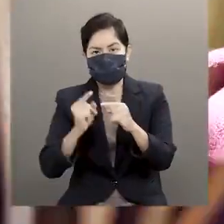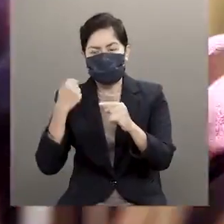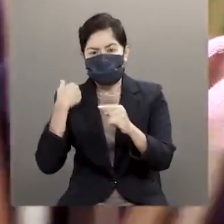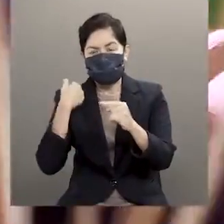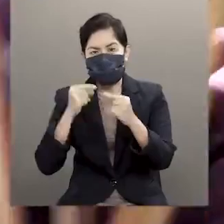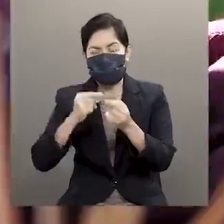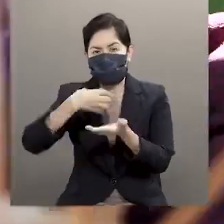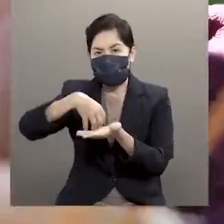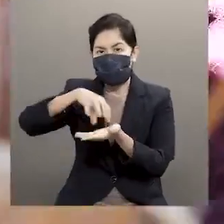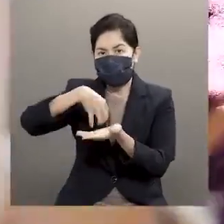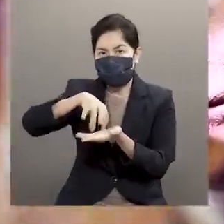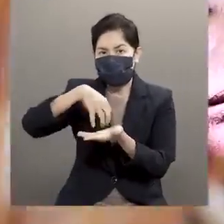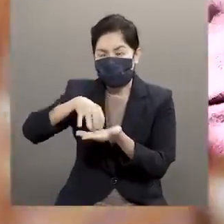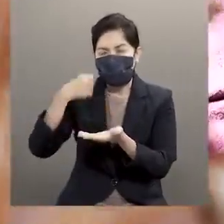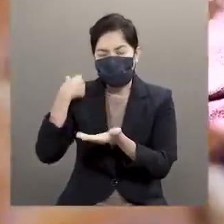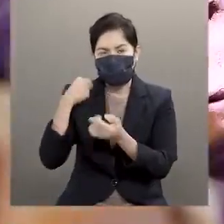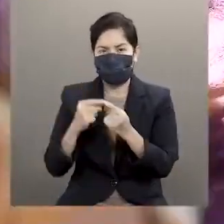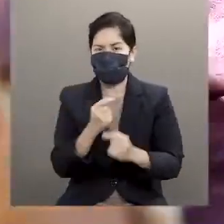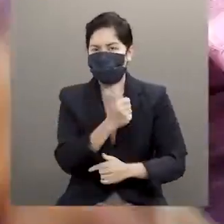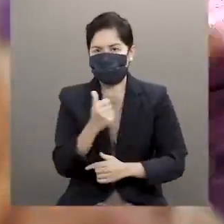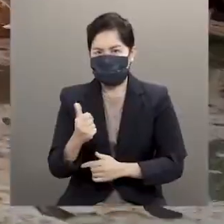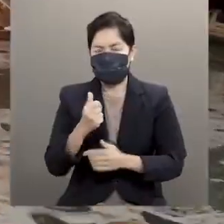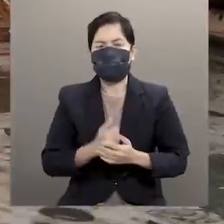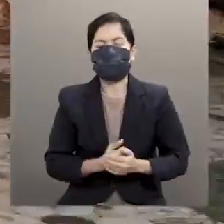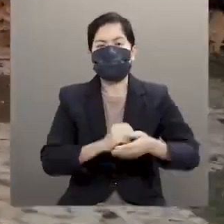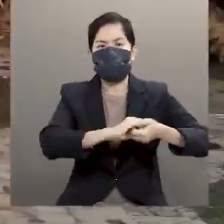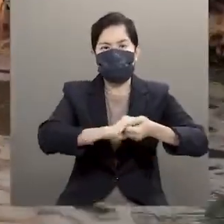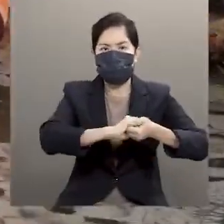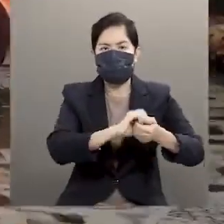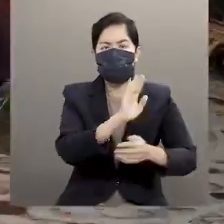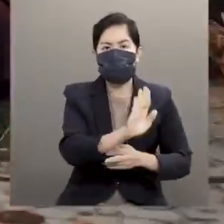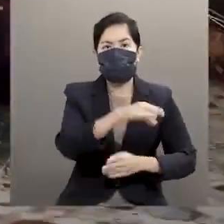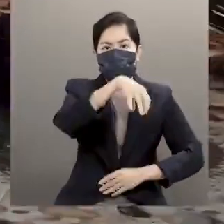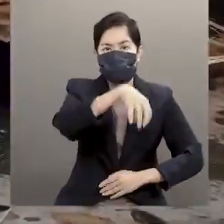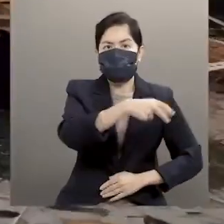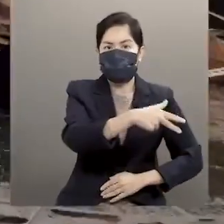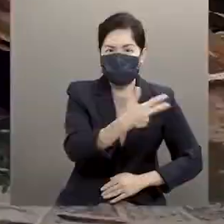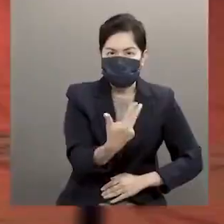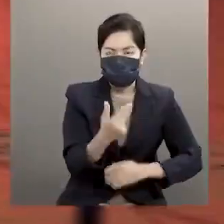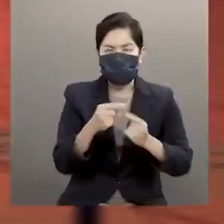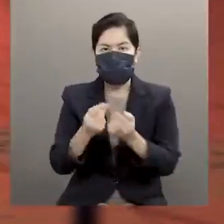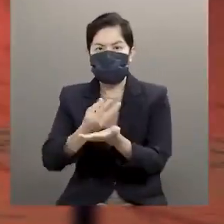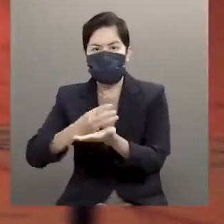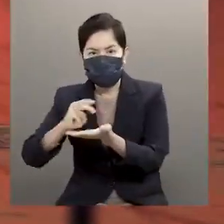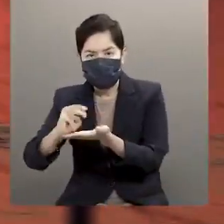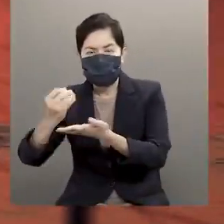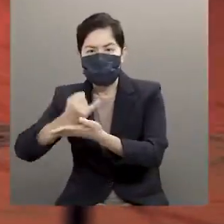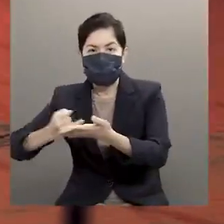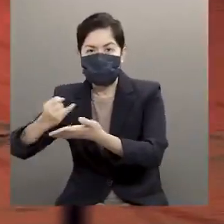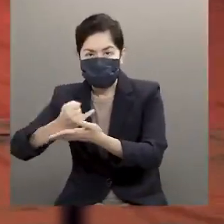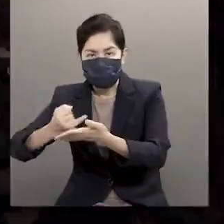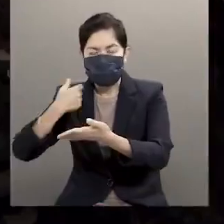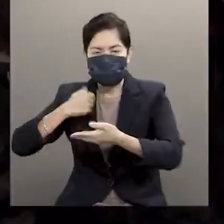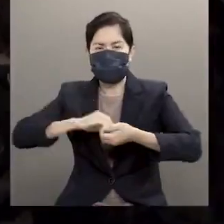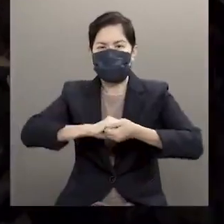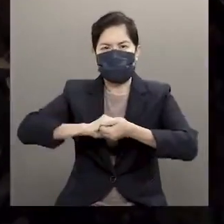เร็จ ซึ่สารคดีชุดนี้เป็ความรวมมือระหว่างไย PBS กับมหาวิทยาลัยศิลปาก่อนโยนำข้อมูลจากงานวิจัย